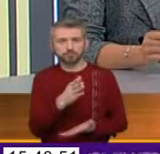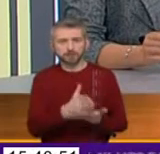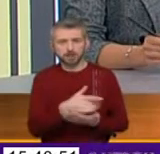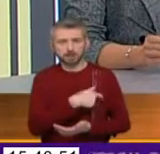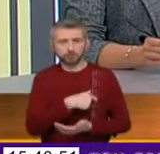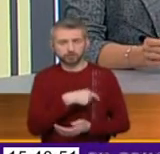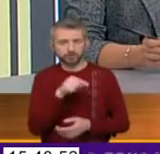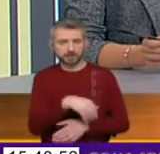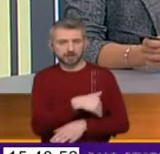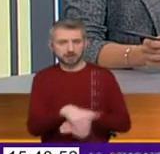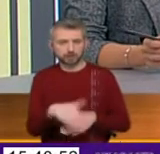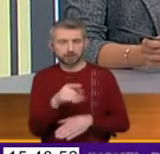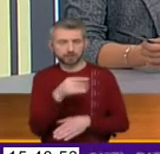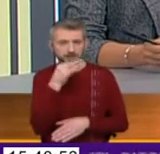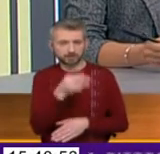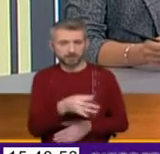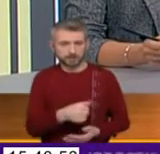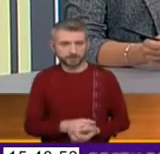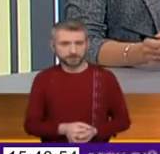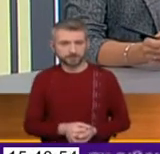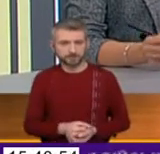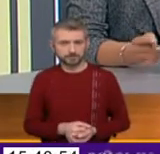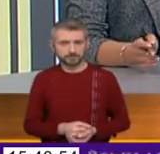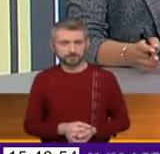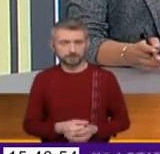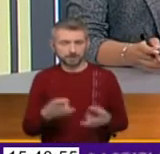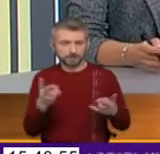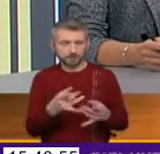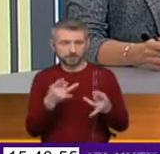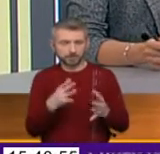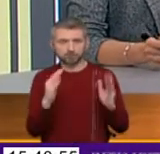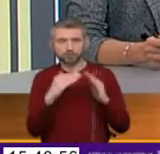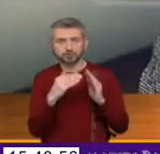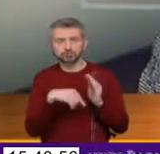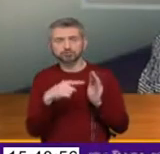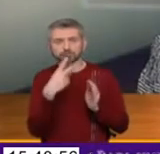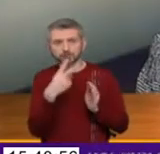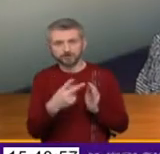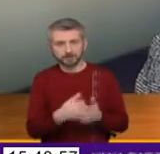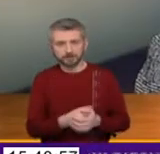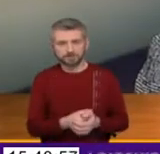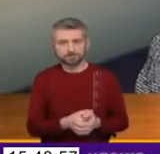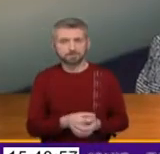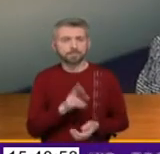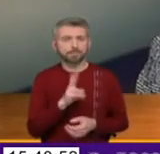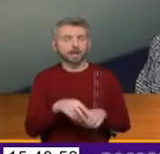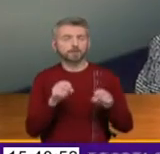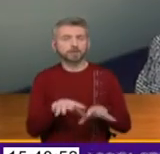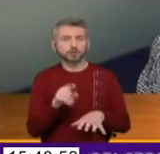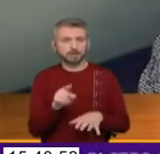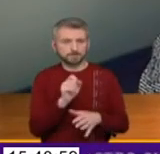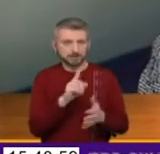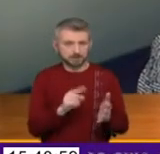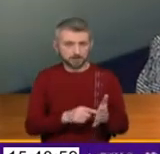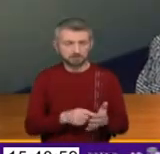помиляюся, саме за цією адресою, яку ви назвали. Треба просто будинок подивитися, номер будинку. Як вирішується це питання?